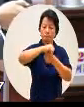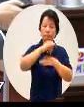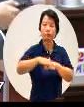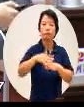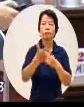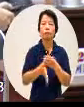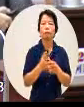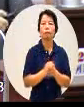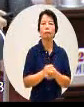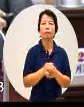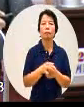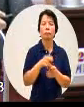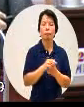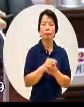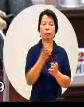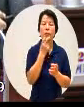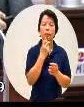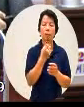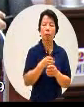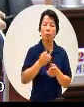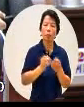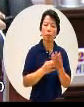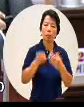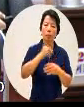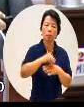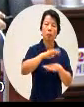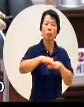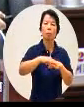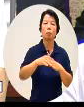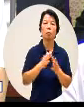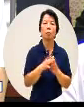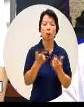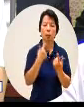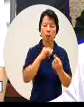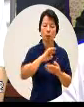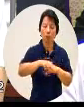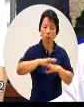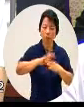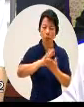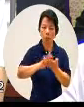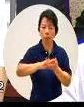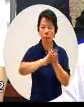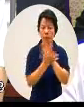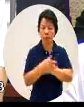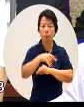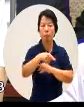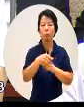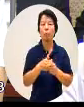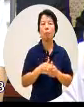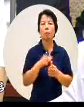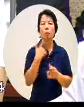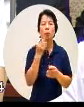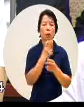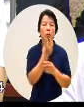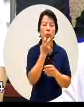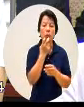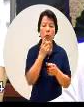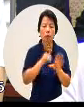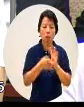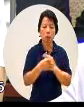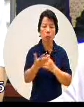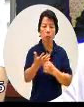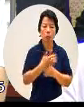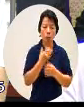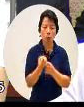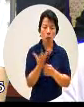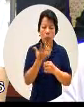籌分配稅款會高過224是不是這個意思不是那個還是會有變動加持稅收增加他會多分配給我們